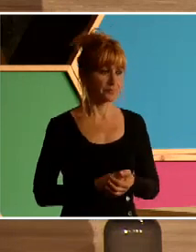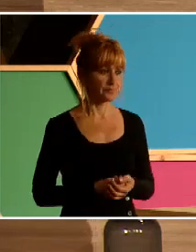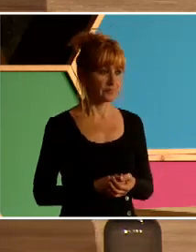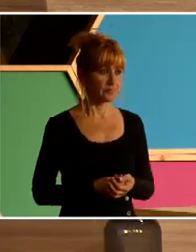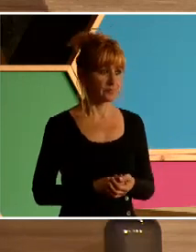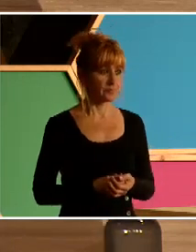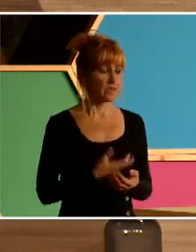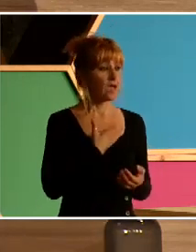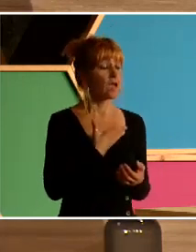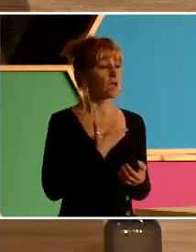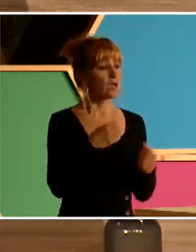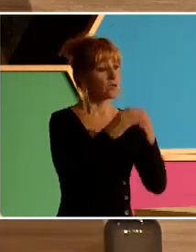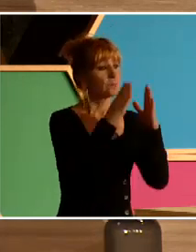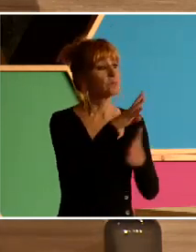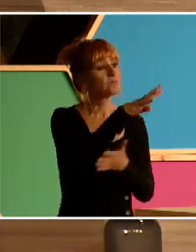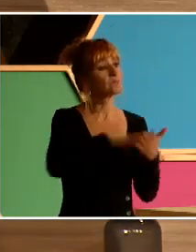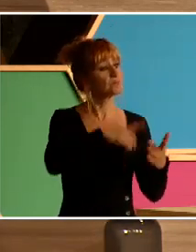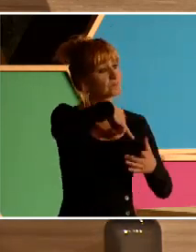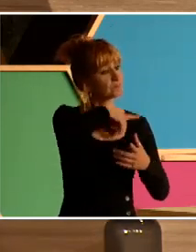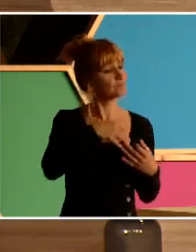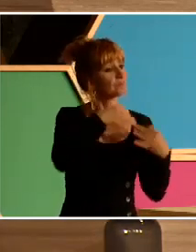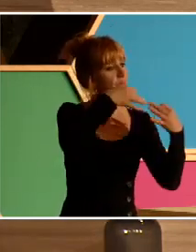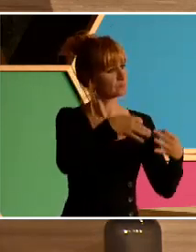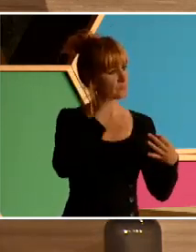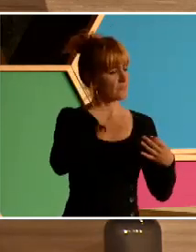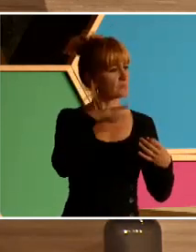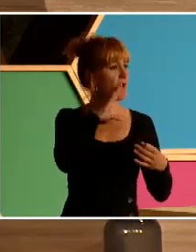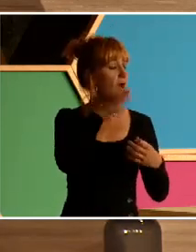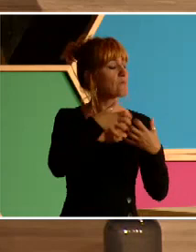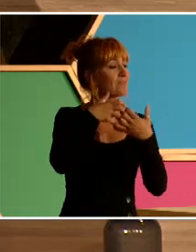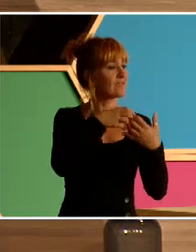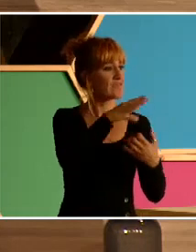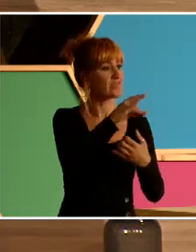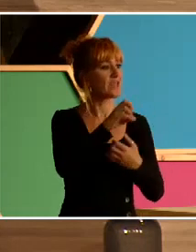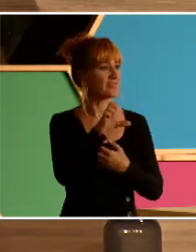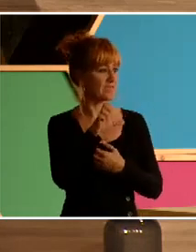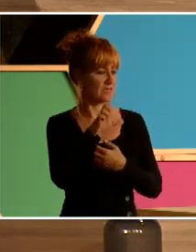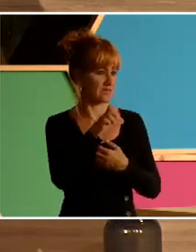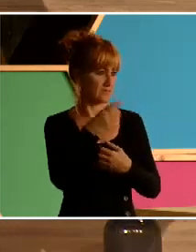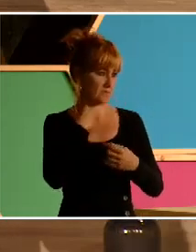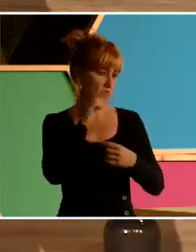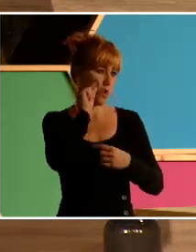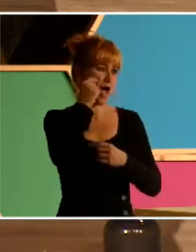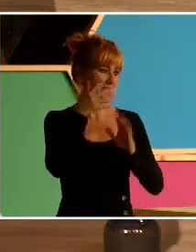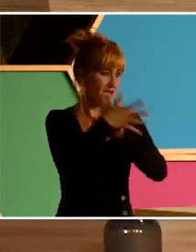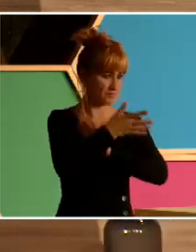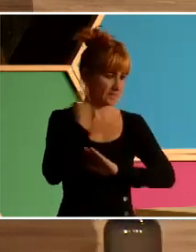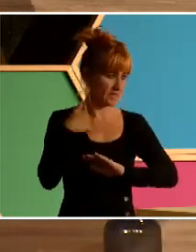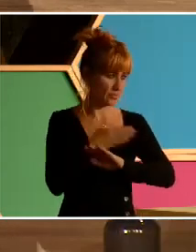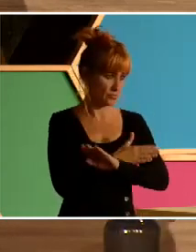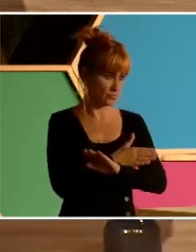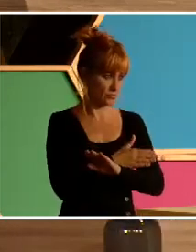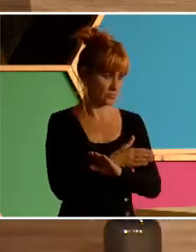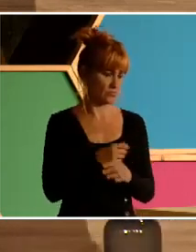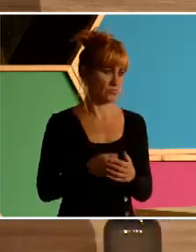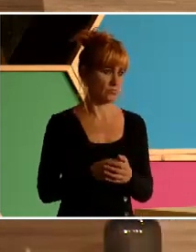de Barcelona, a part de fer aquesta batalla del CIE, que deia l'Ada, que era un dels forats foscos, un dels forats de no